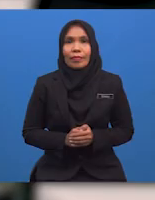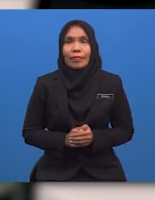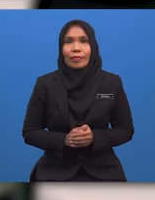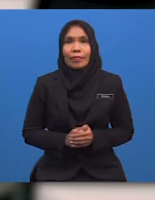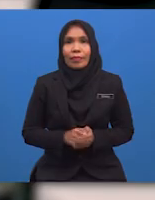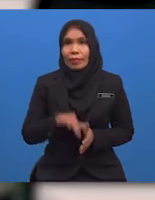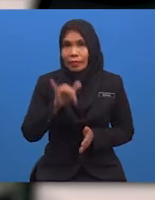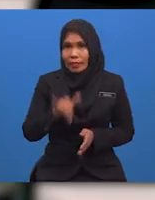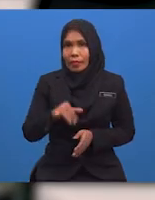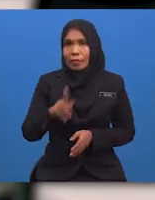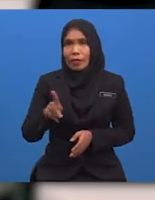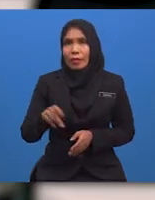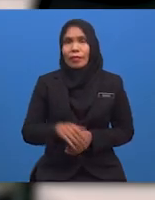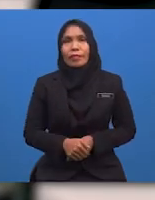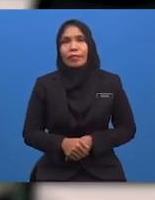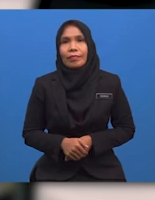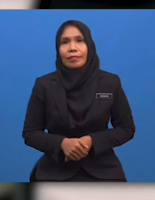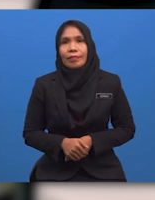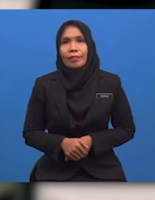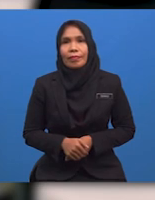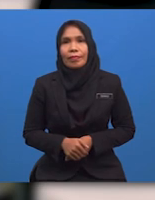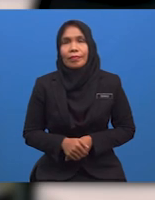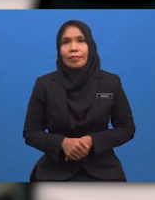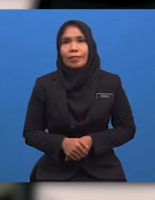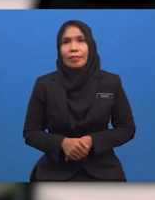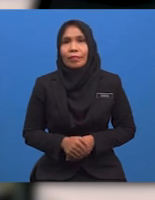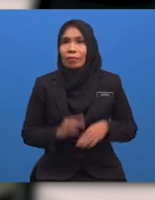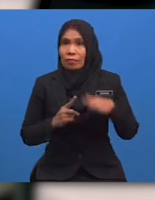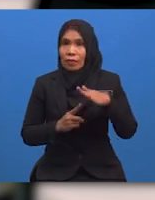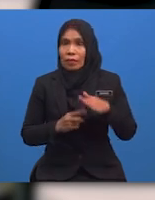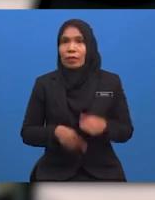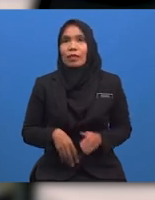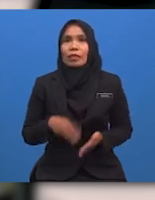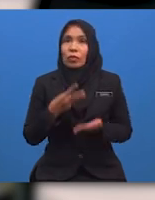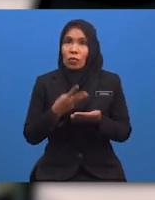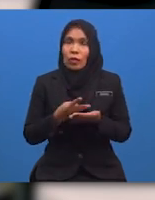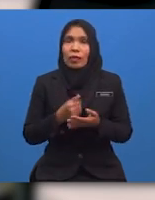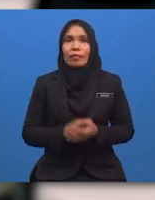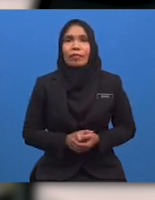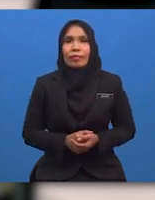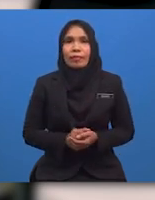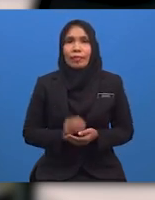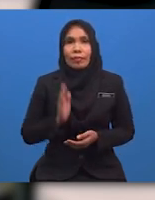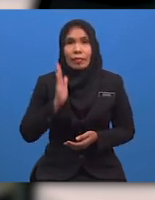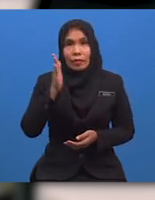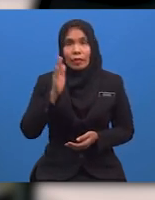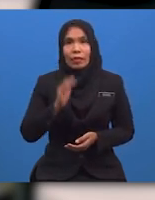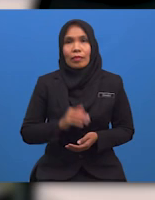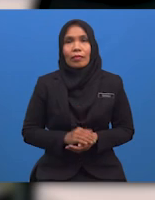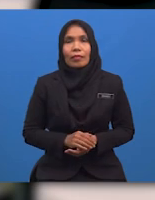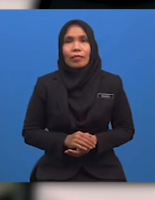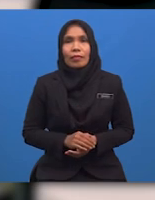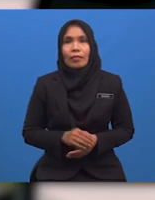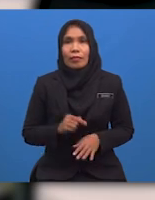Ya, pelajar-pelajar, begitulah alat-alat dasar kewangan yang akan dilaksanakan kerajaan